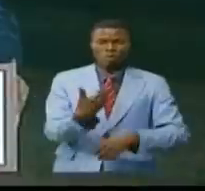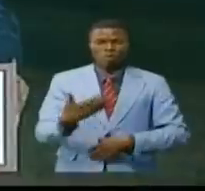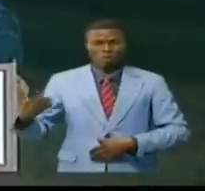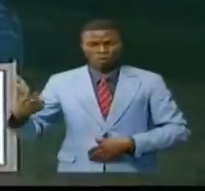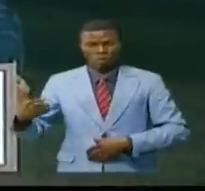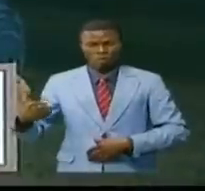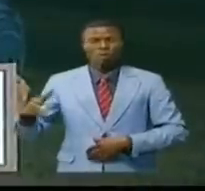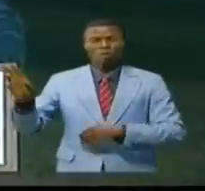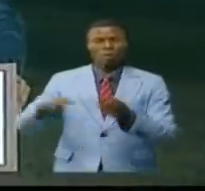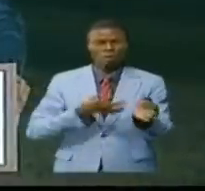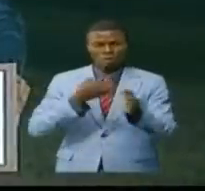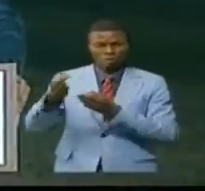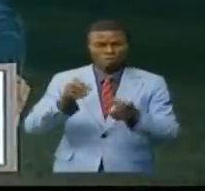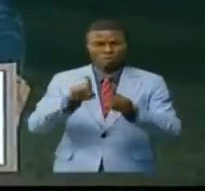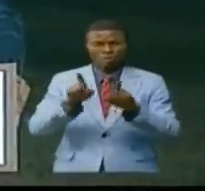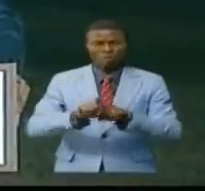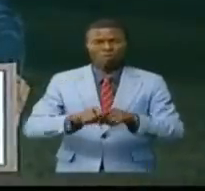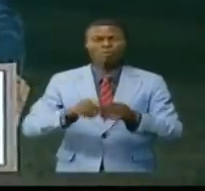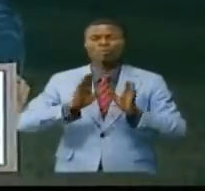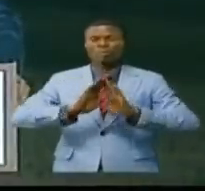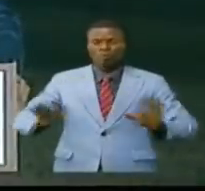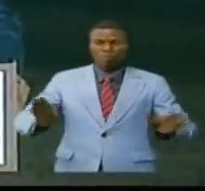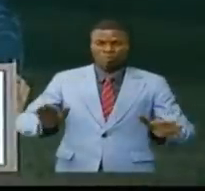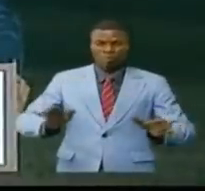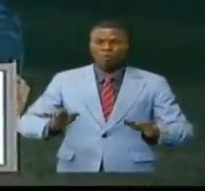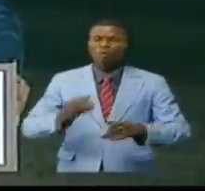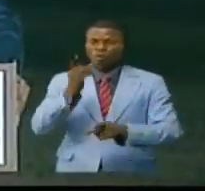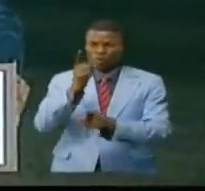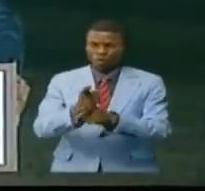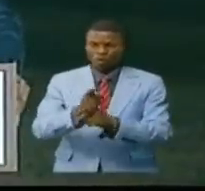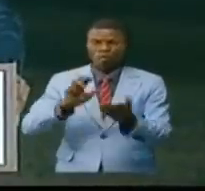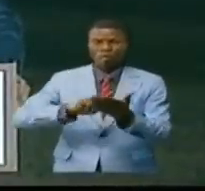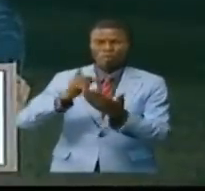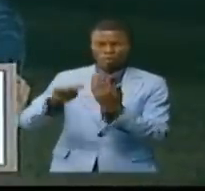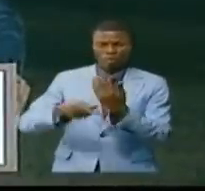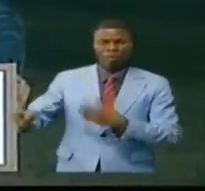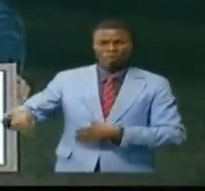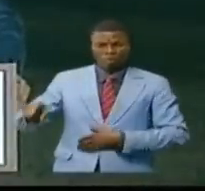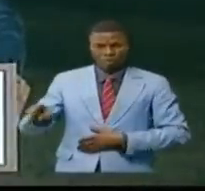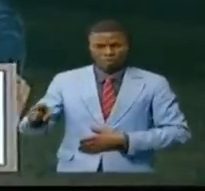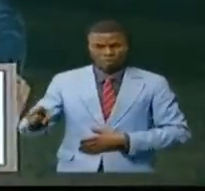été définies comme relevant de la compétence exclusive de province.